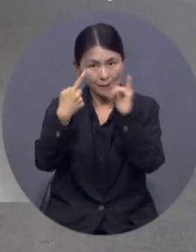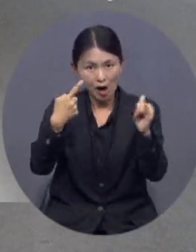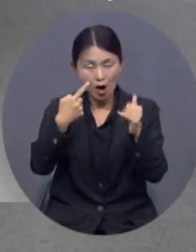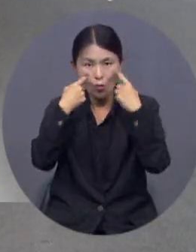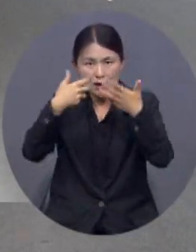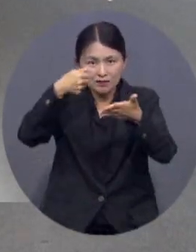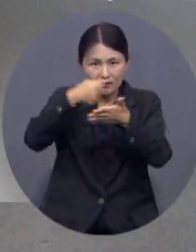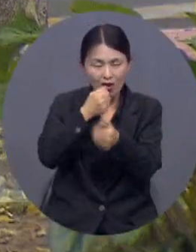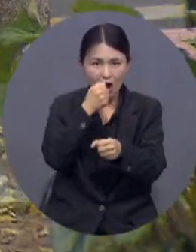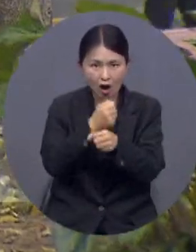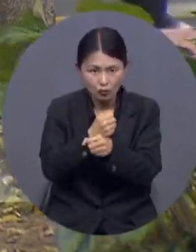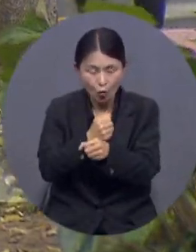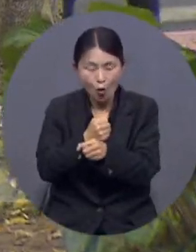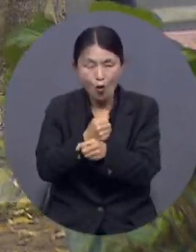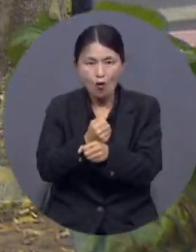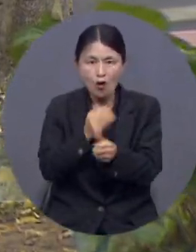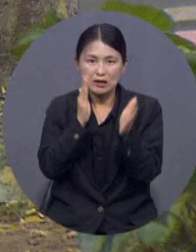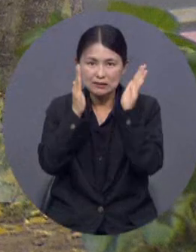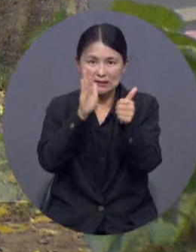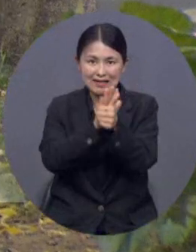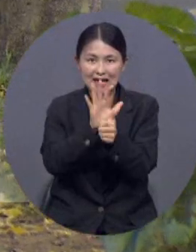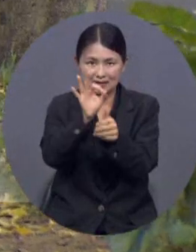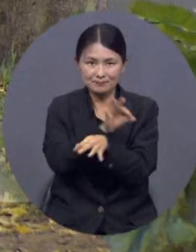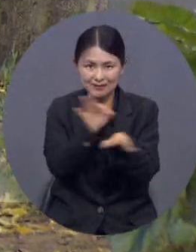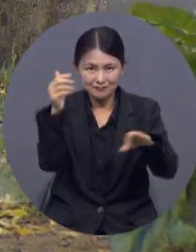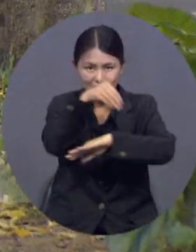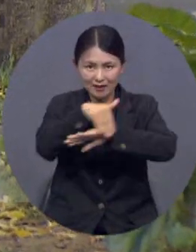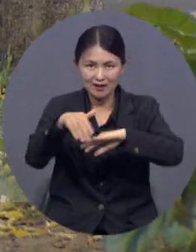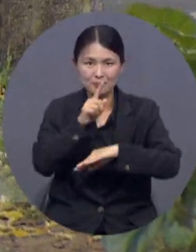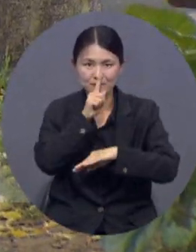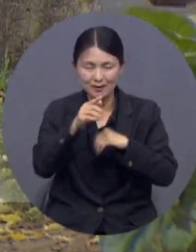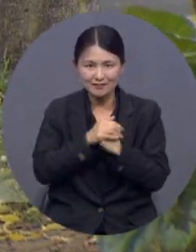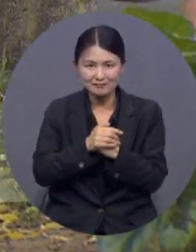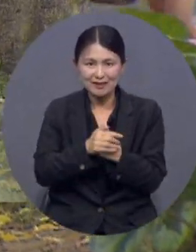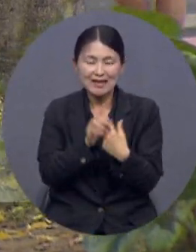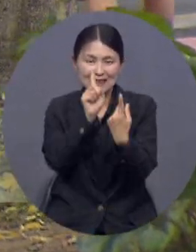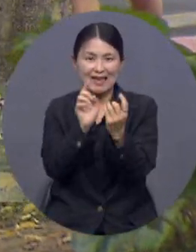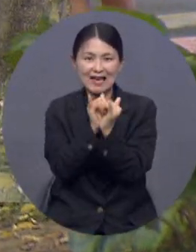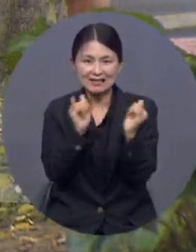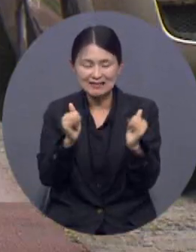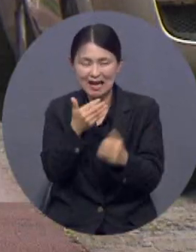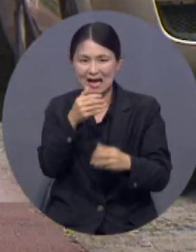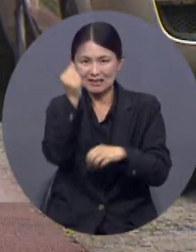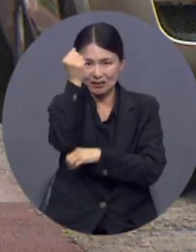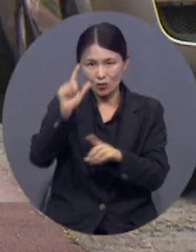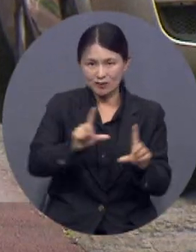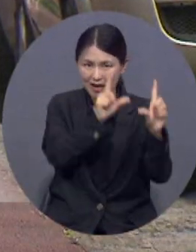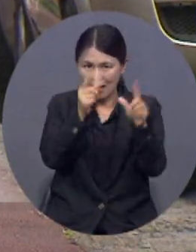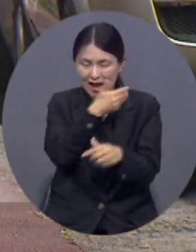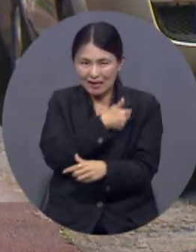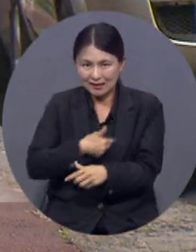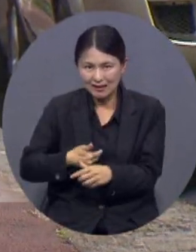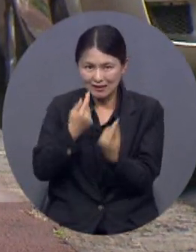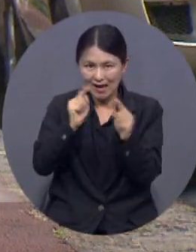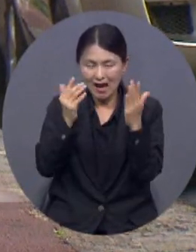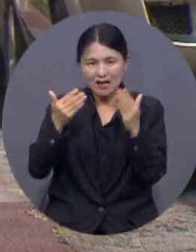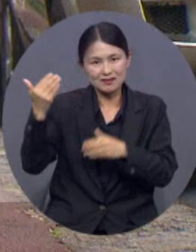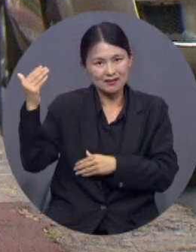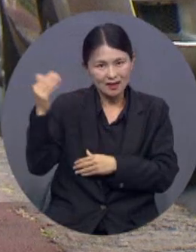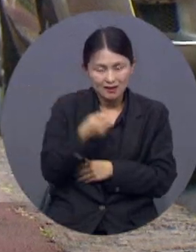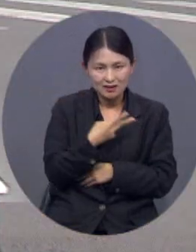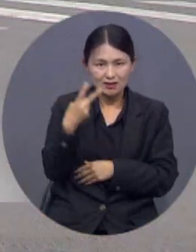이번 주 안에 장학금을 지급할 계획이라고 밝혔습니다 지원 대상은 기초생활수급자 대학생과 다문화가족